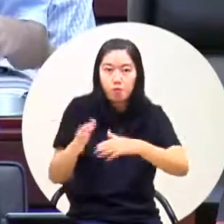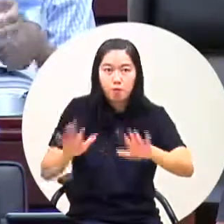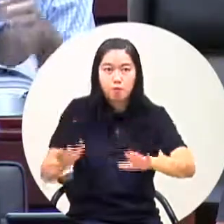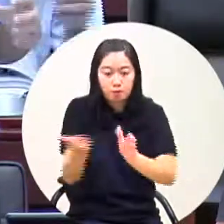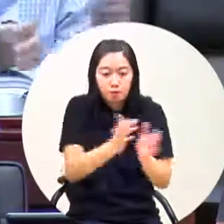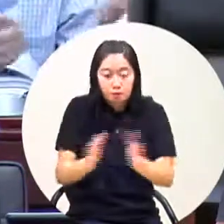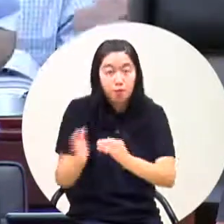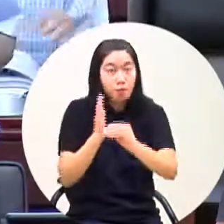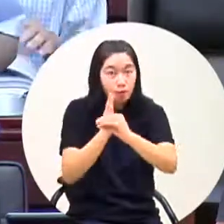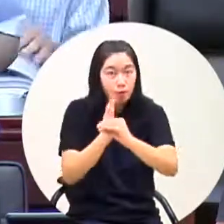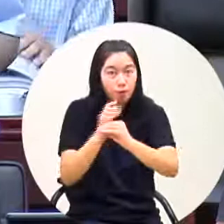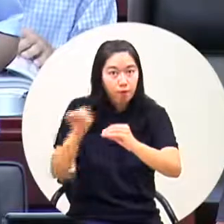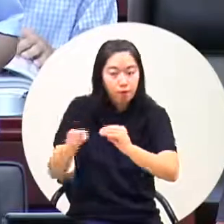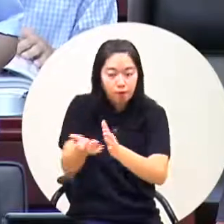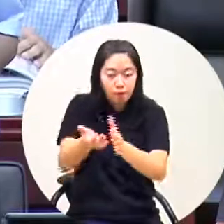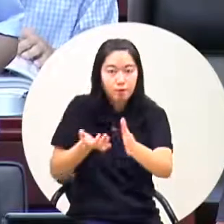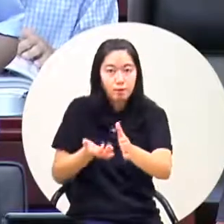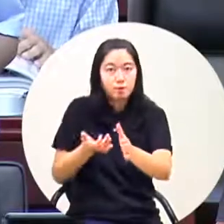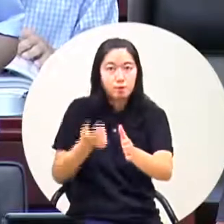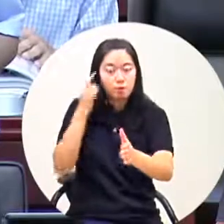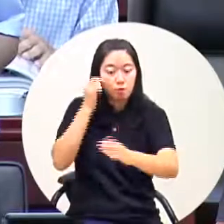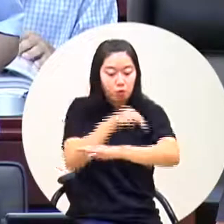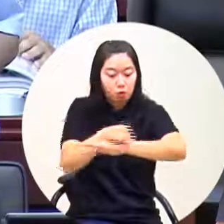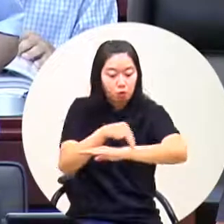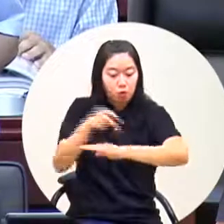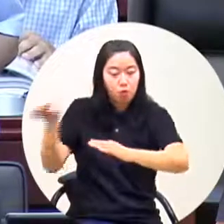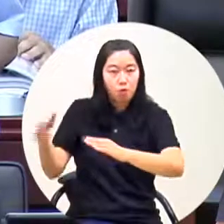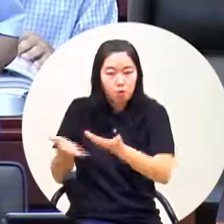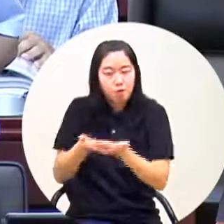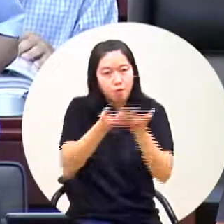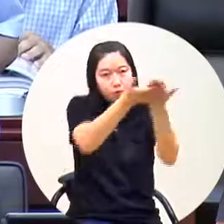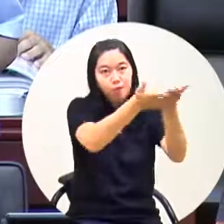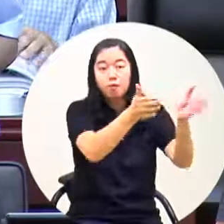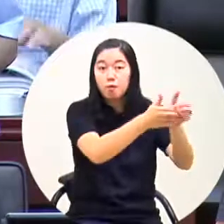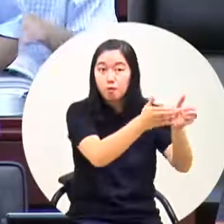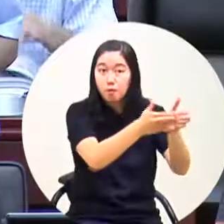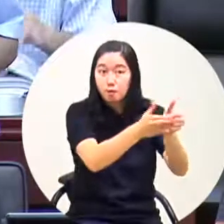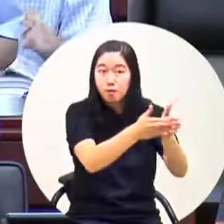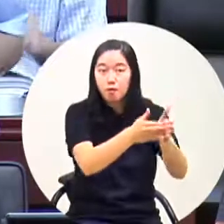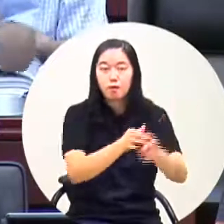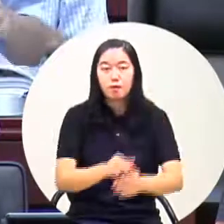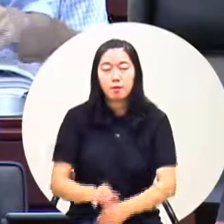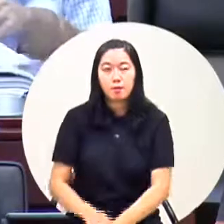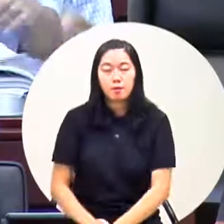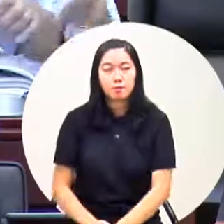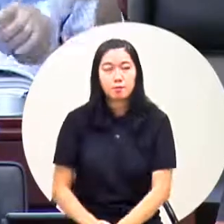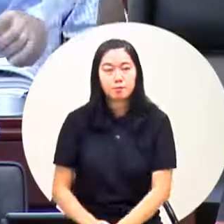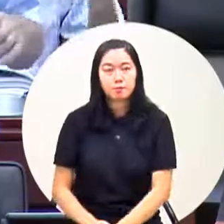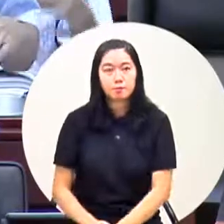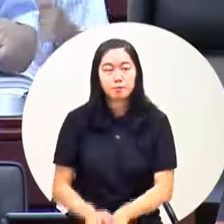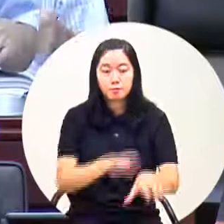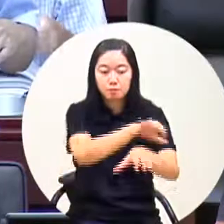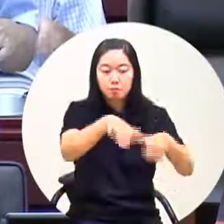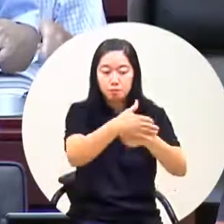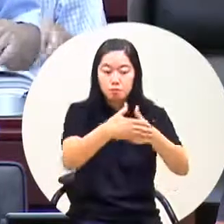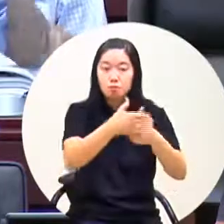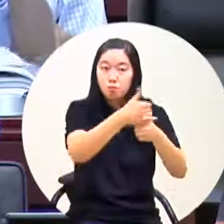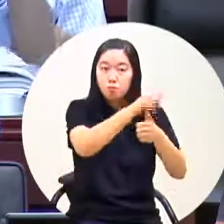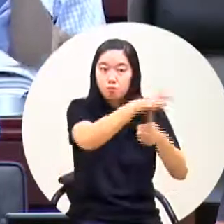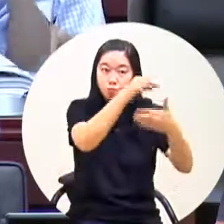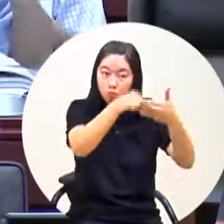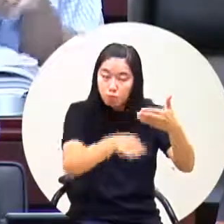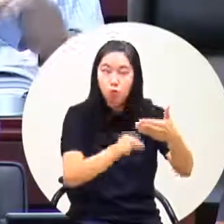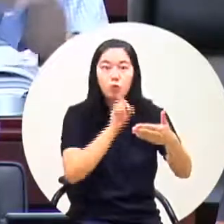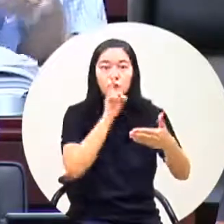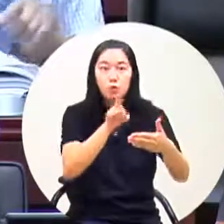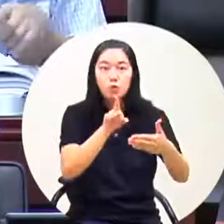那前面规划的部分已经提过去了，已经提过去给环保署了。环保署那边有一个规定的，就是每